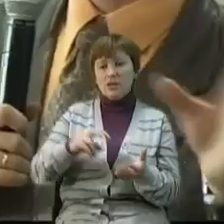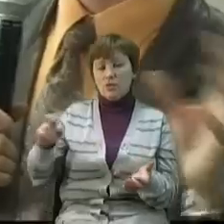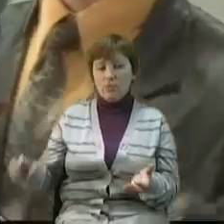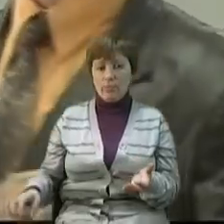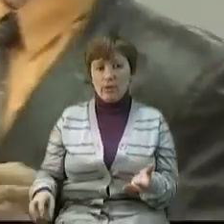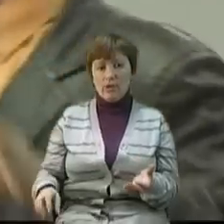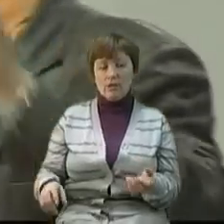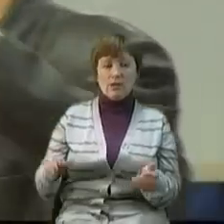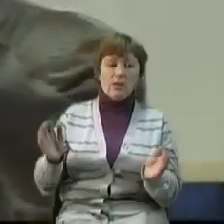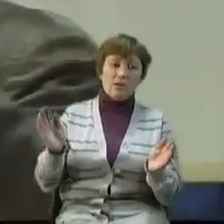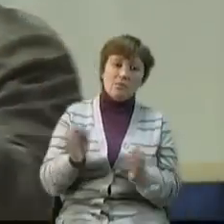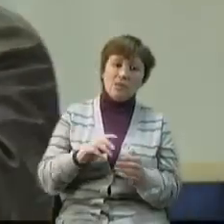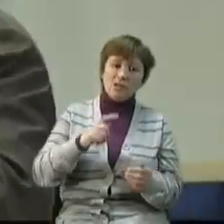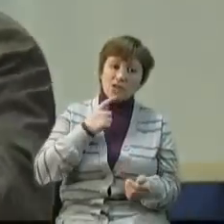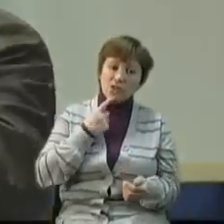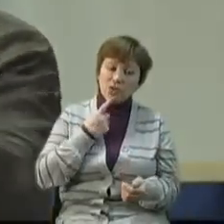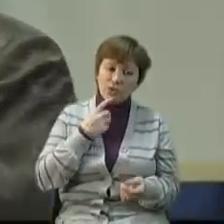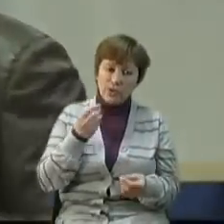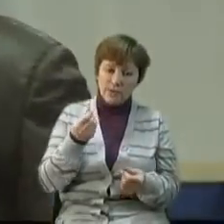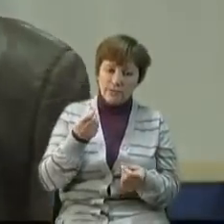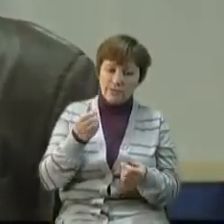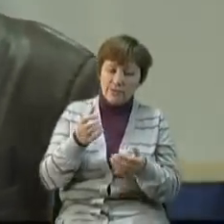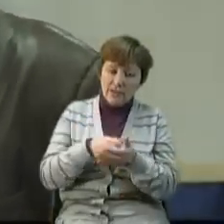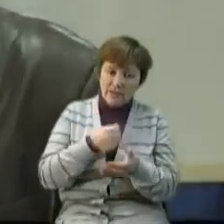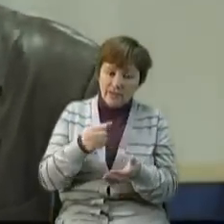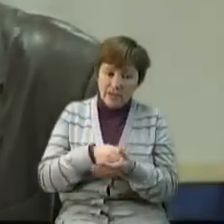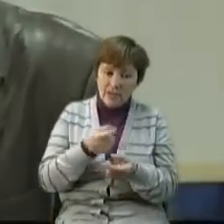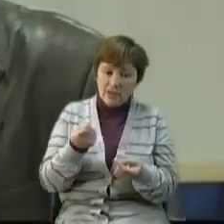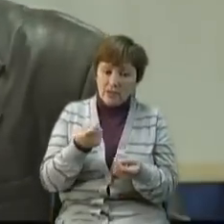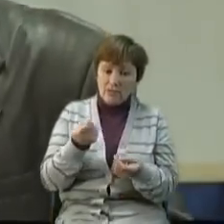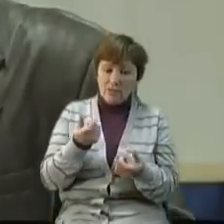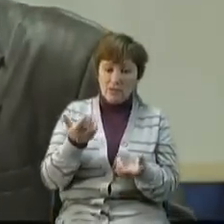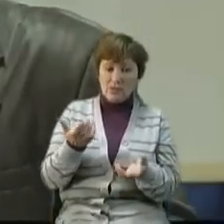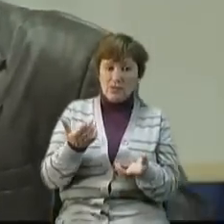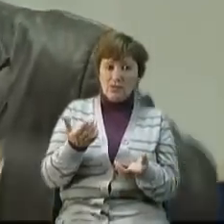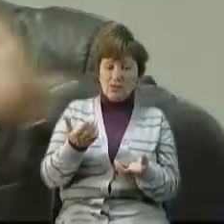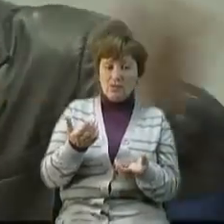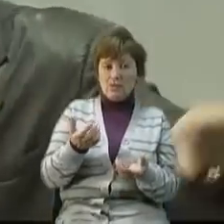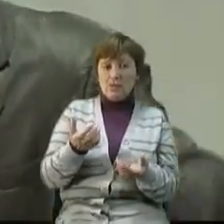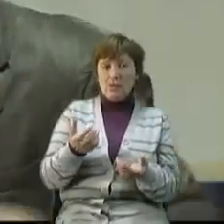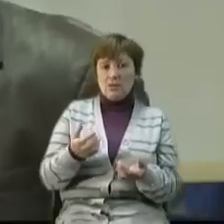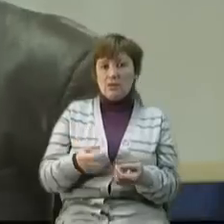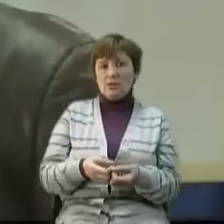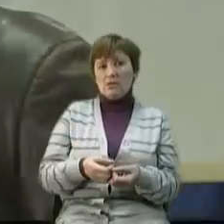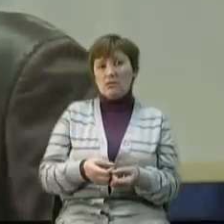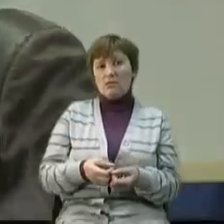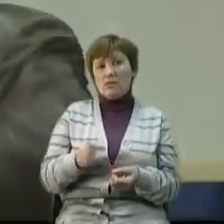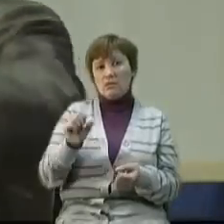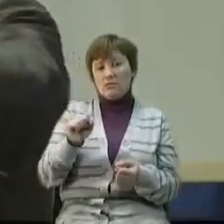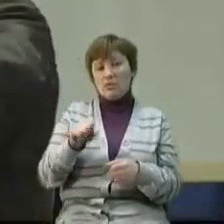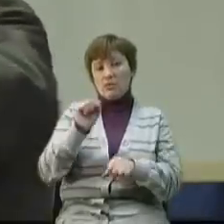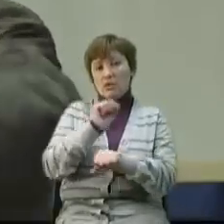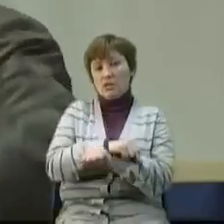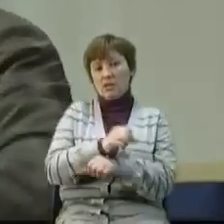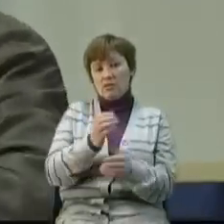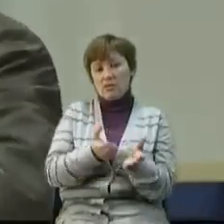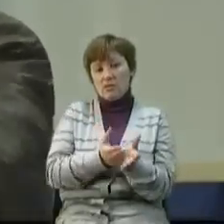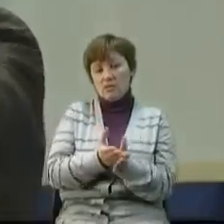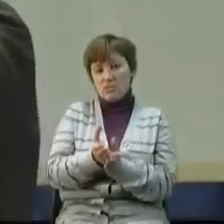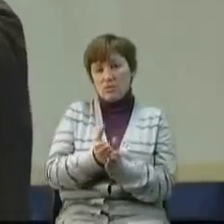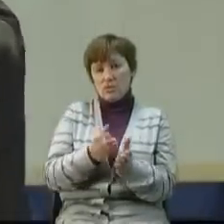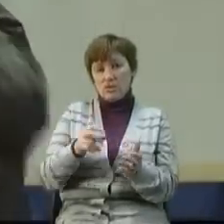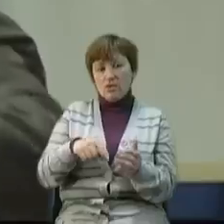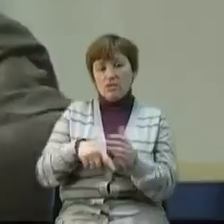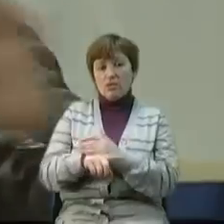трудности, небольшие финансовые трудности, небольшие еще какие-то дела. И они могут и оставить служение, и уйти с этой